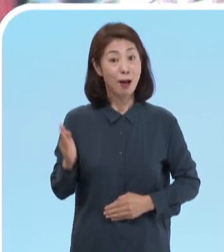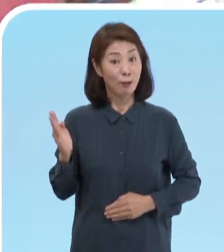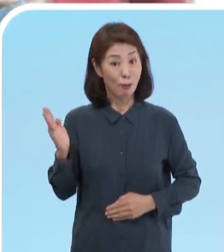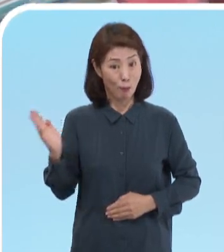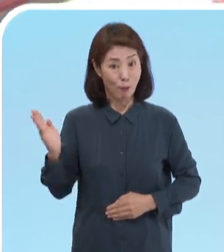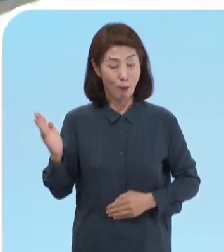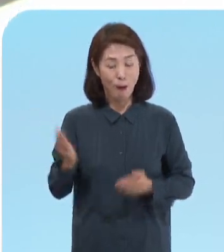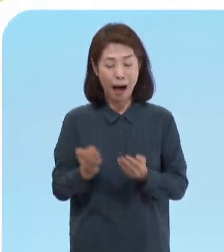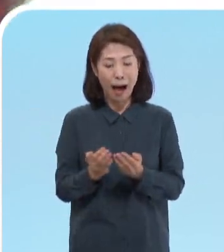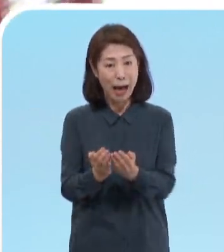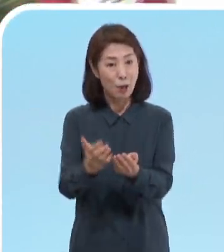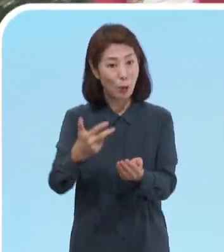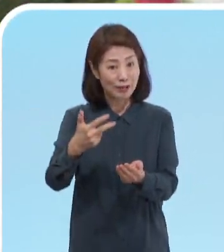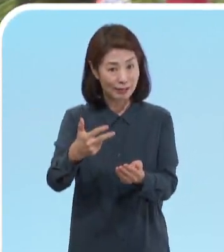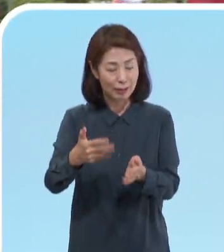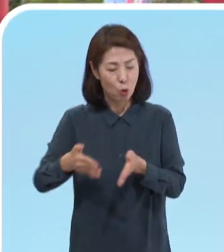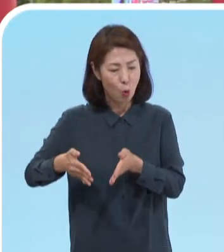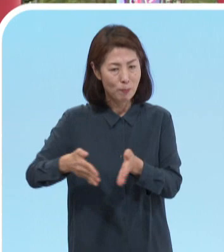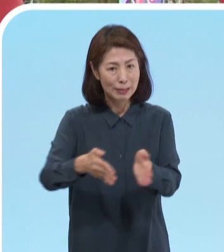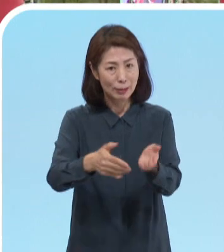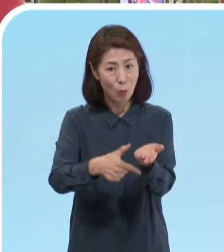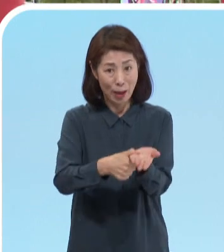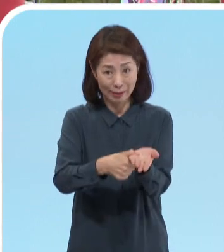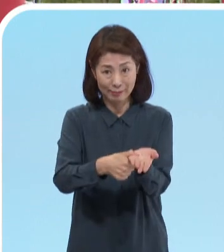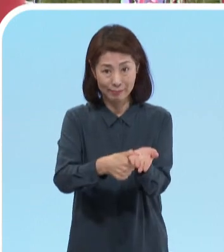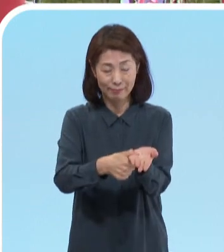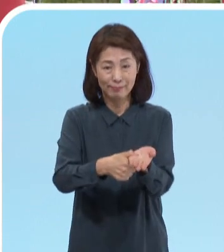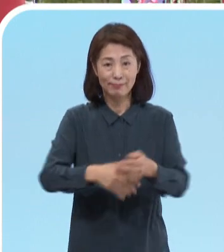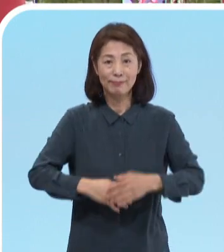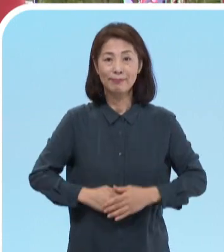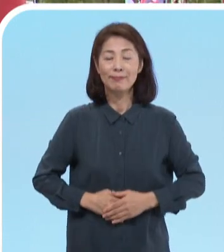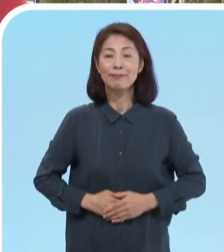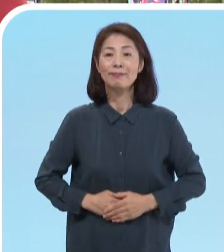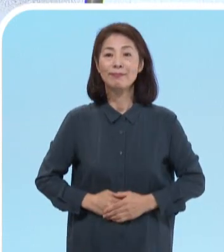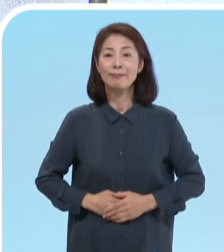まずやってきたのは相生市にある道の駅。